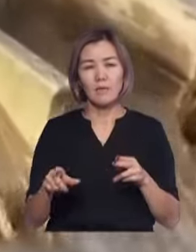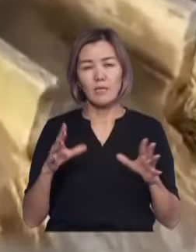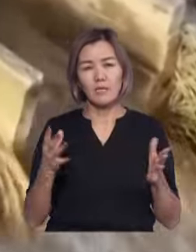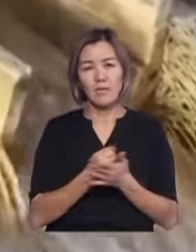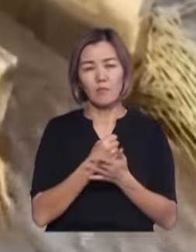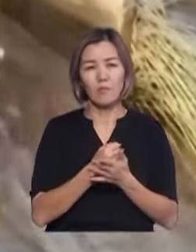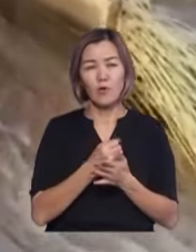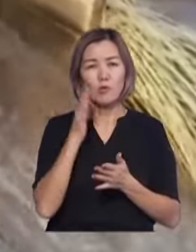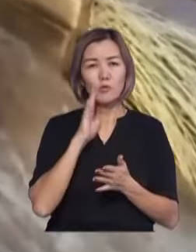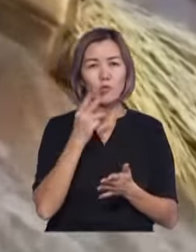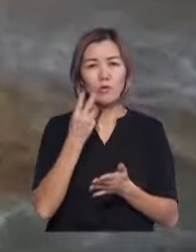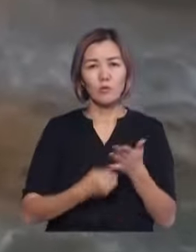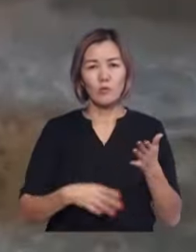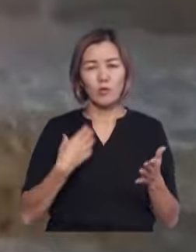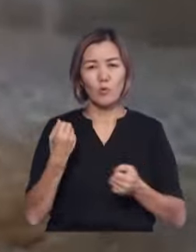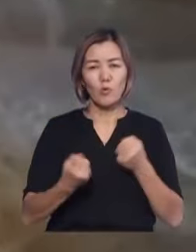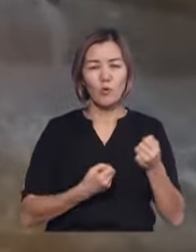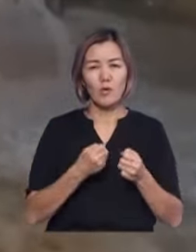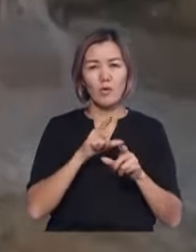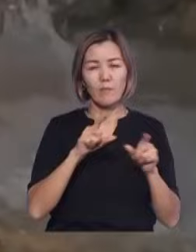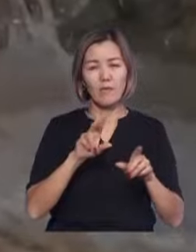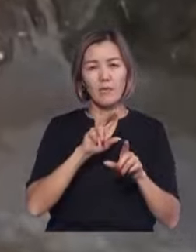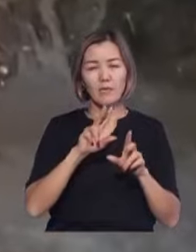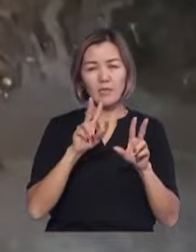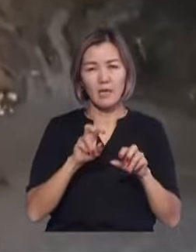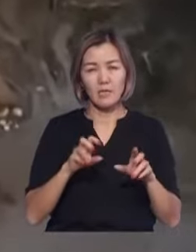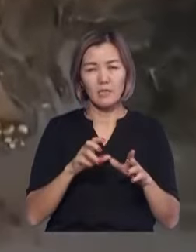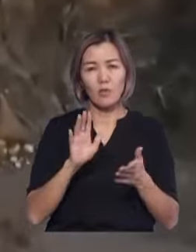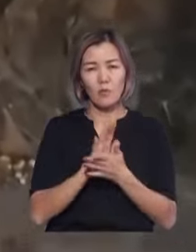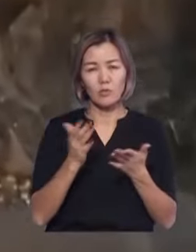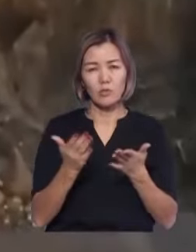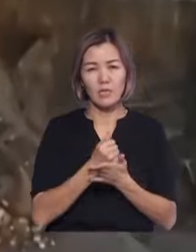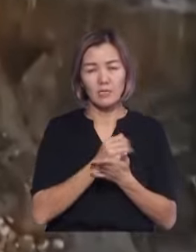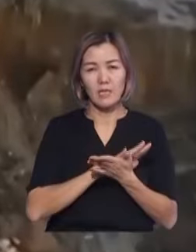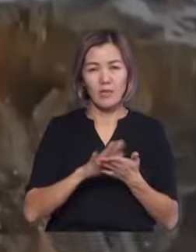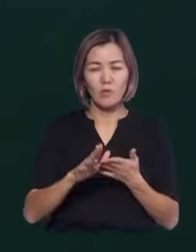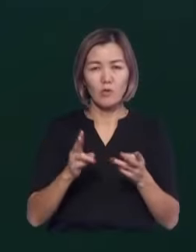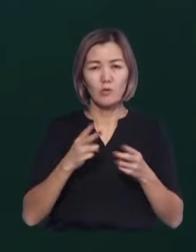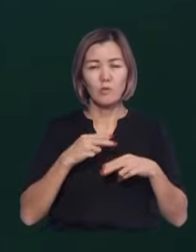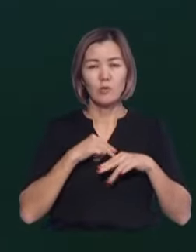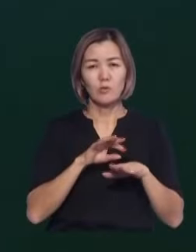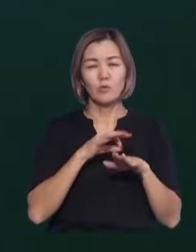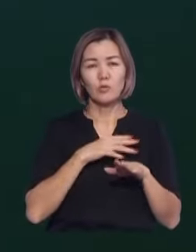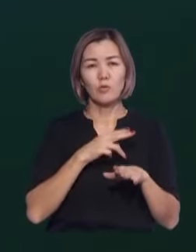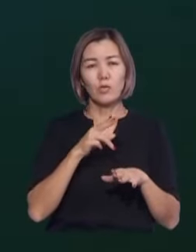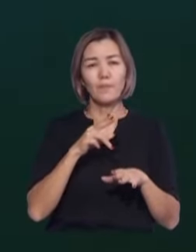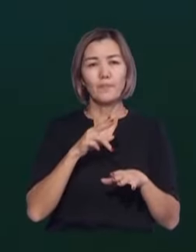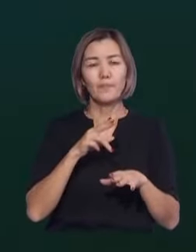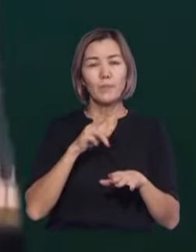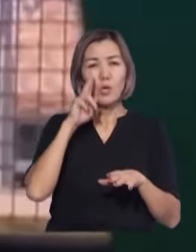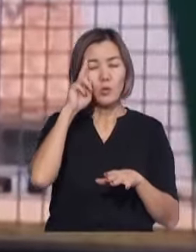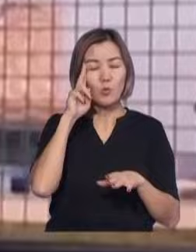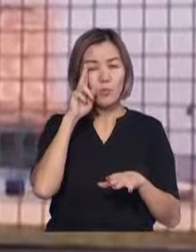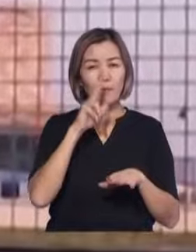табуу, сууга батып кеткен көлүктөр менен гымараттарды аныктоо, сондай-эле кокустарды тазалоо жумуштары жүргүзүлүүдө. Дубай полициясы дрондар